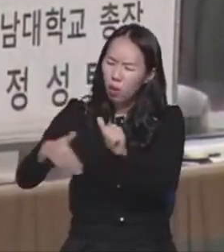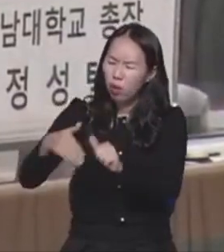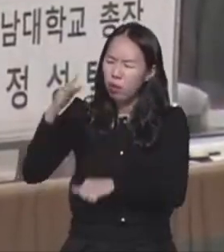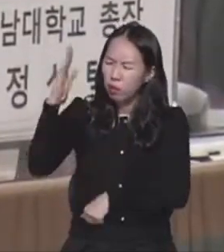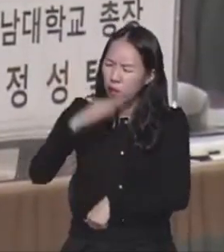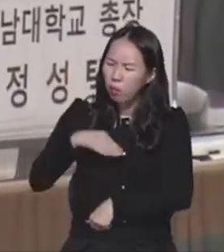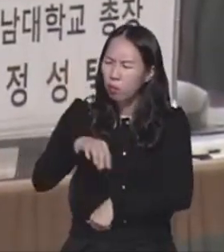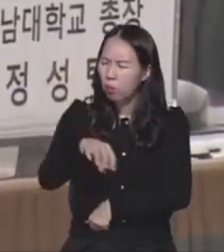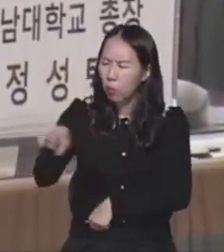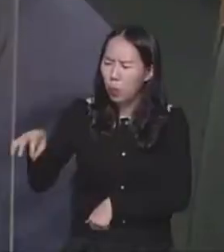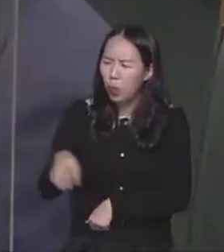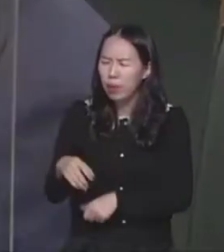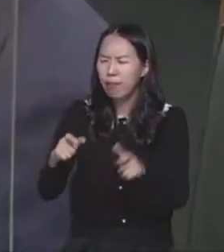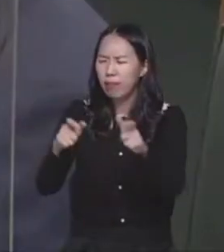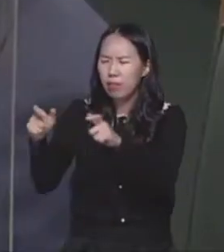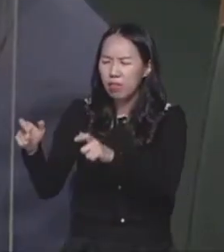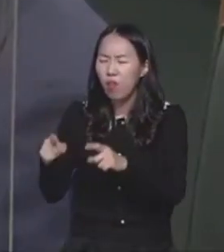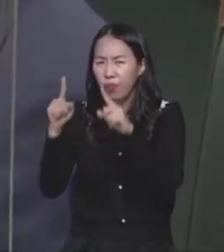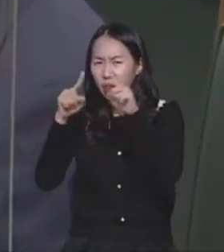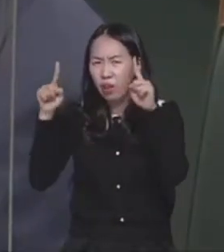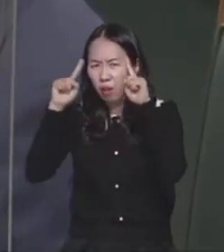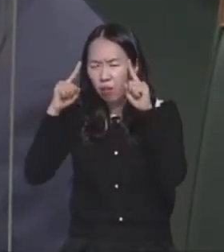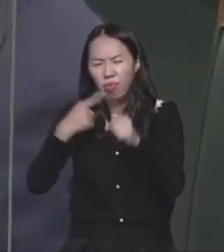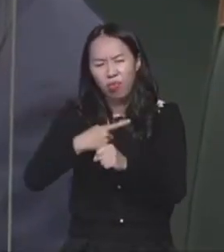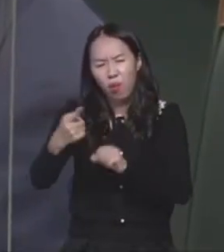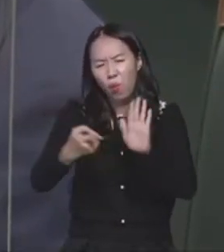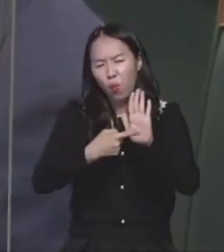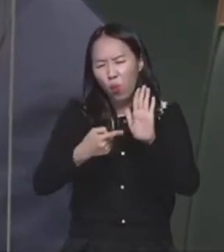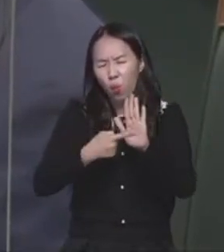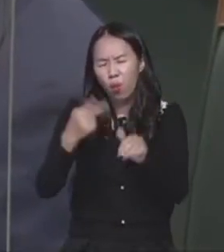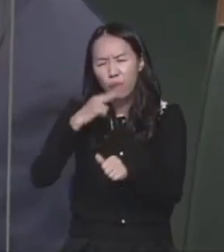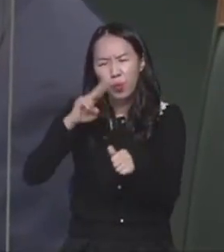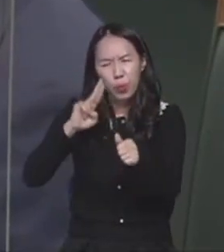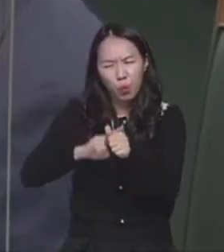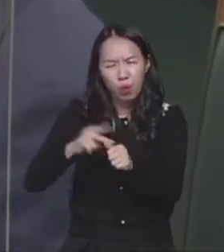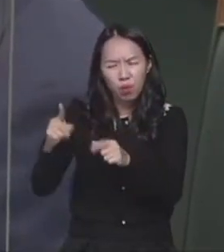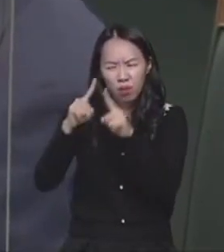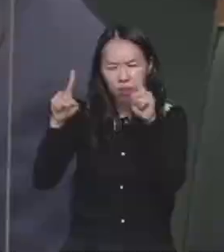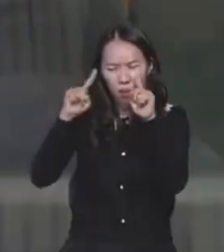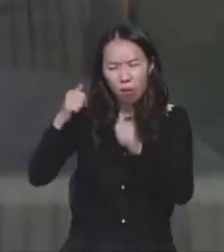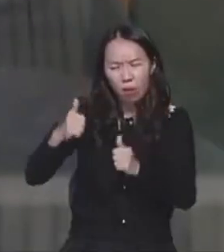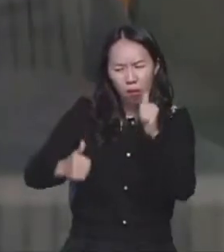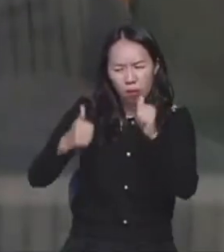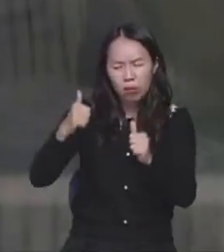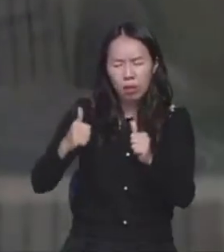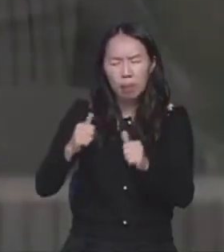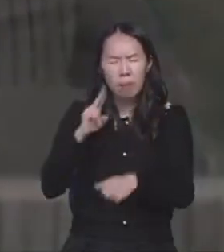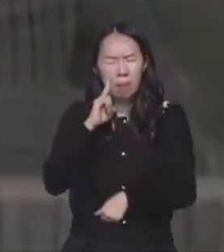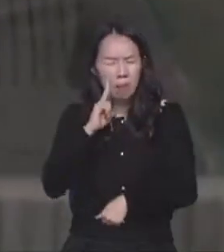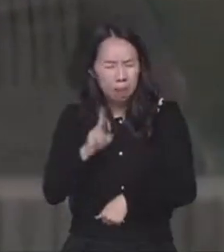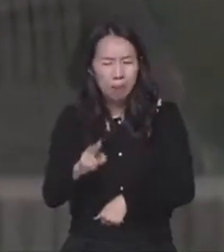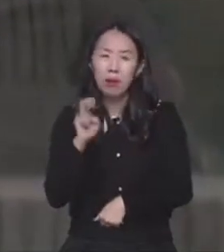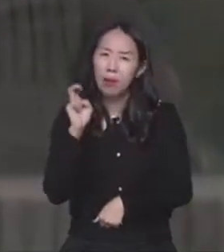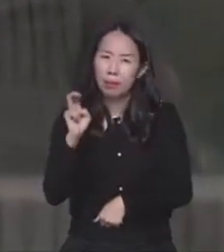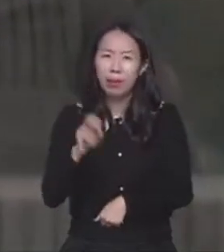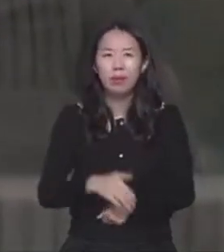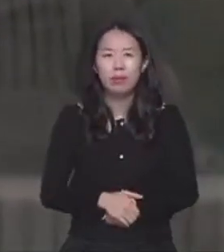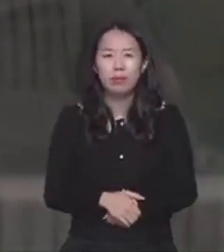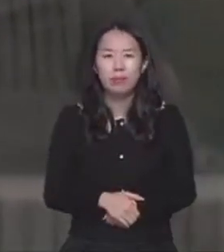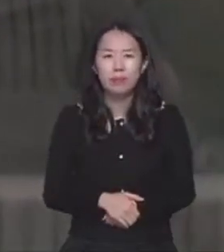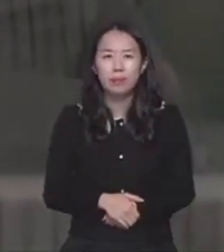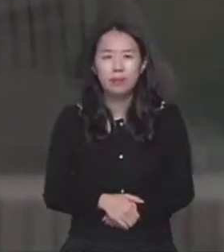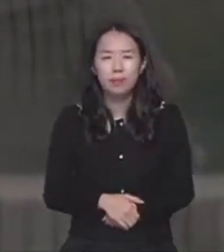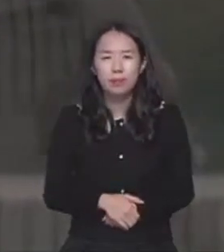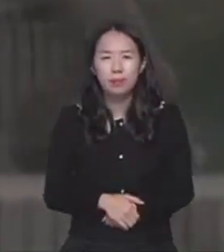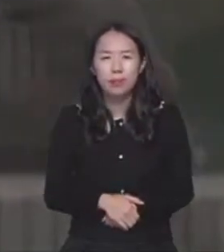자립도와 산업 기반을 딛고 내년도 사업 공무에 나서야 하는 지역 대학들의 경쟁은 더 치열해질 것으로 예상됩니다